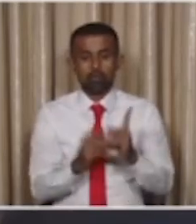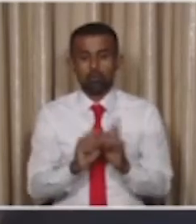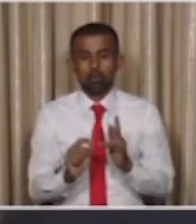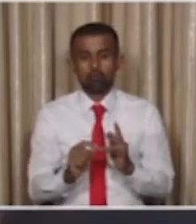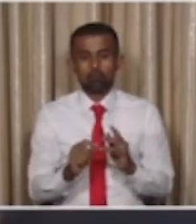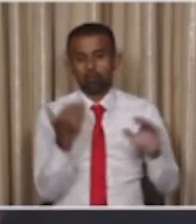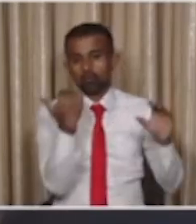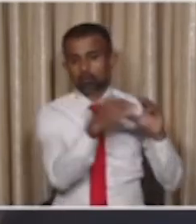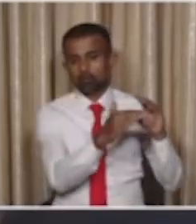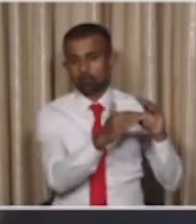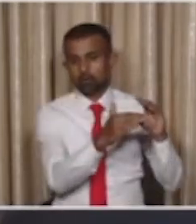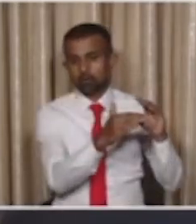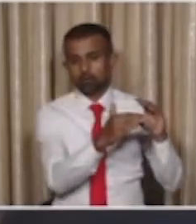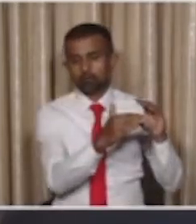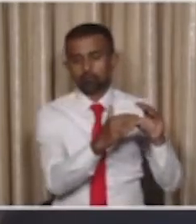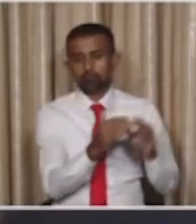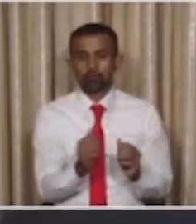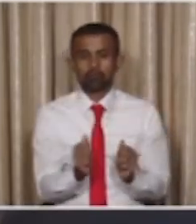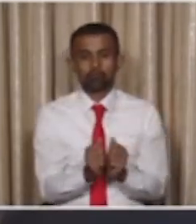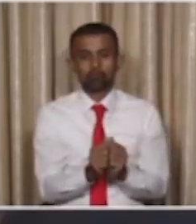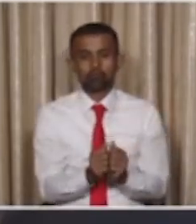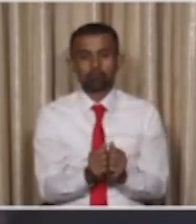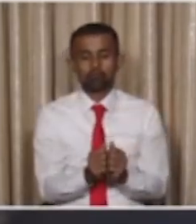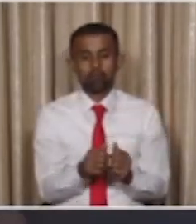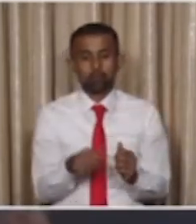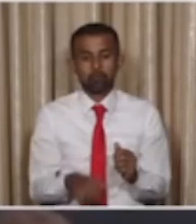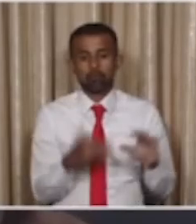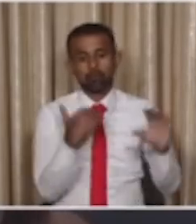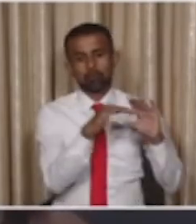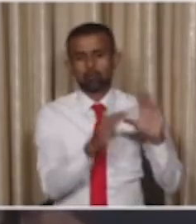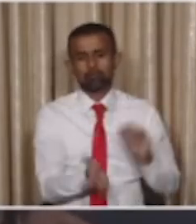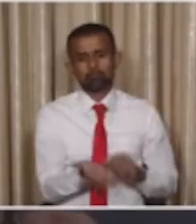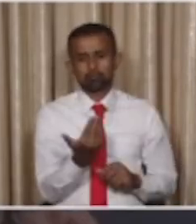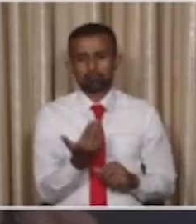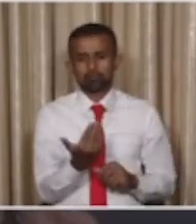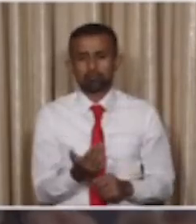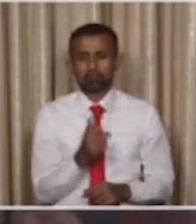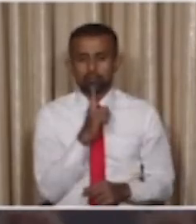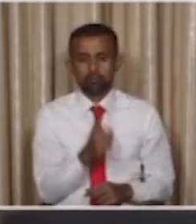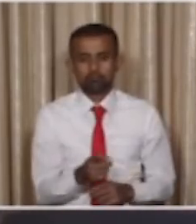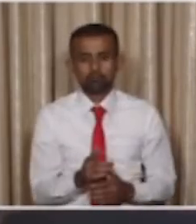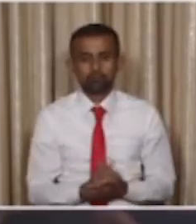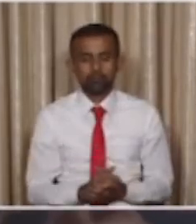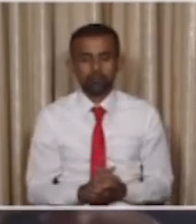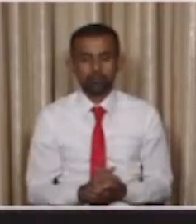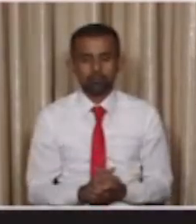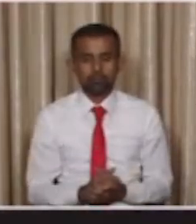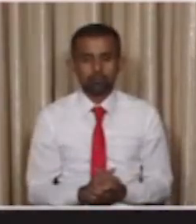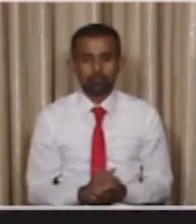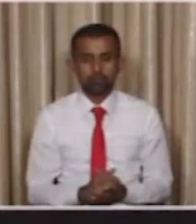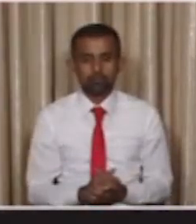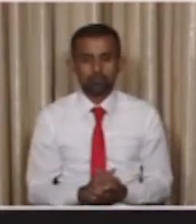යවලා අවශ්‍ය වැඩ කටයුතු සඳහා මේක යොමු කරන්න කියලා ඉල්ලා සිටිනවා ගරු කතානායකතුමනි. බොහොම